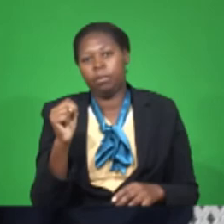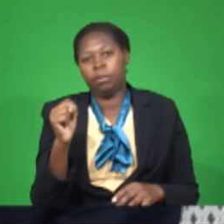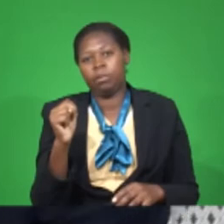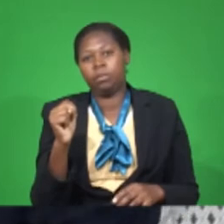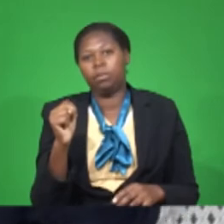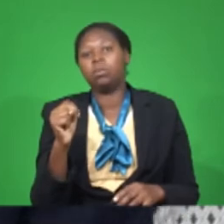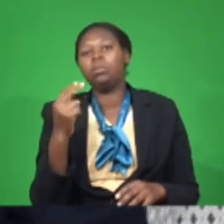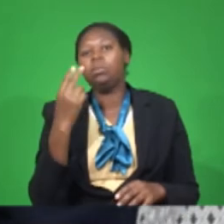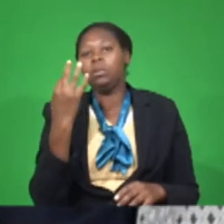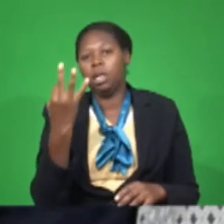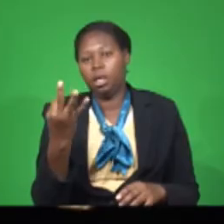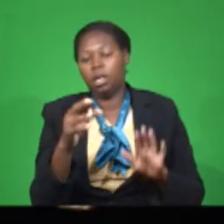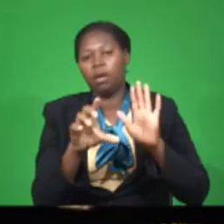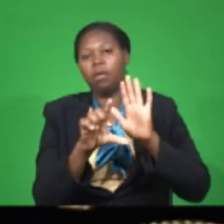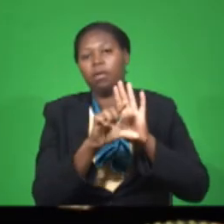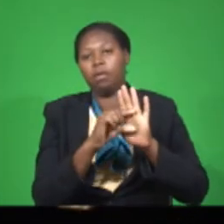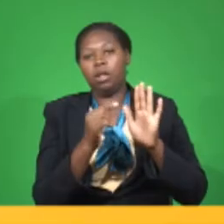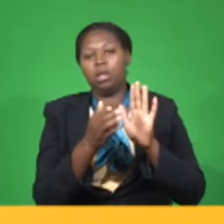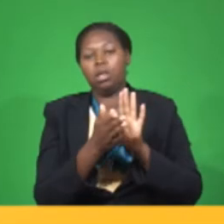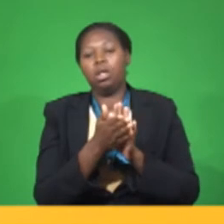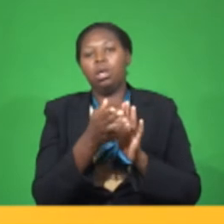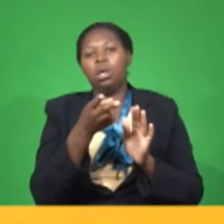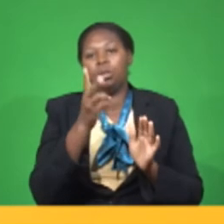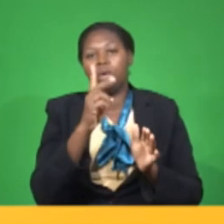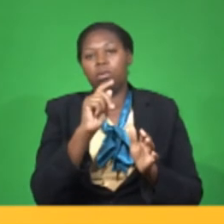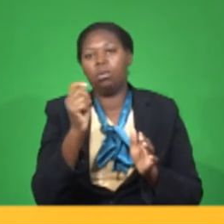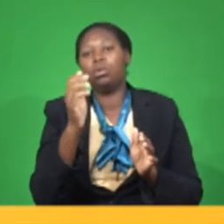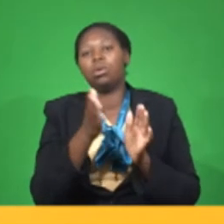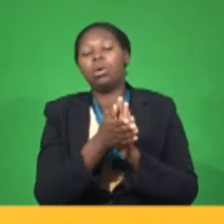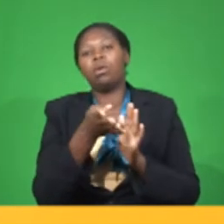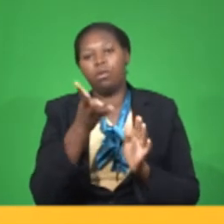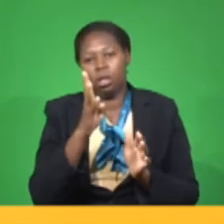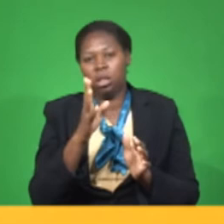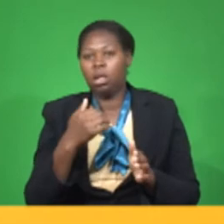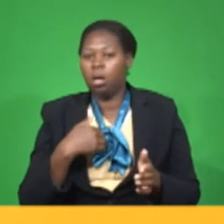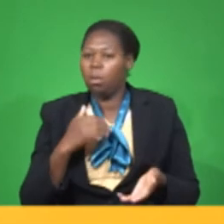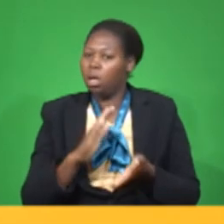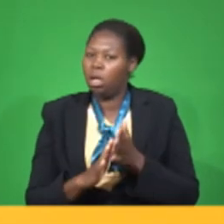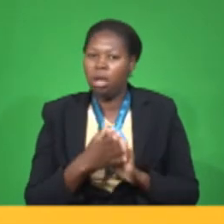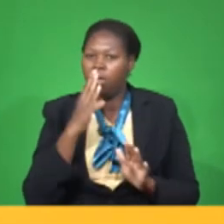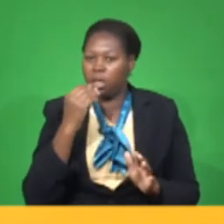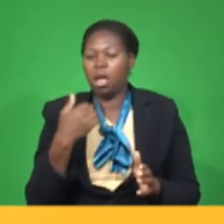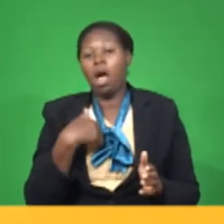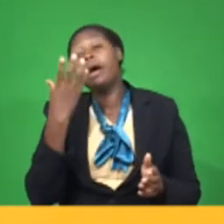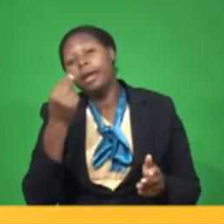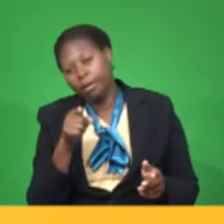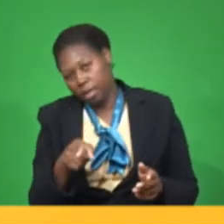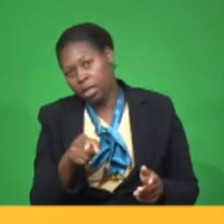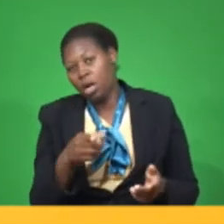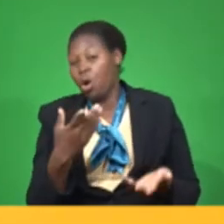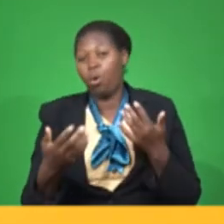Philippians chapter 3 verse 12 to 14 handiti ndatochiwana kana ndatokwaniswa